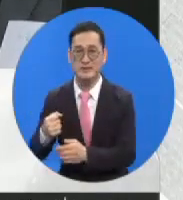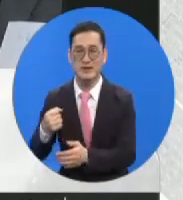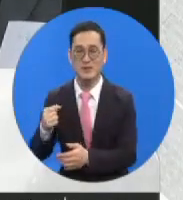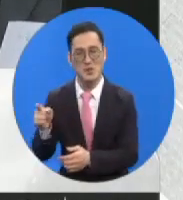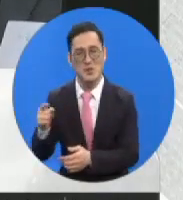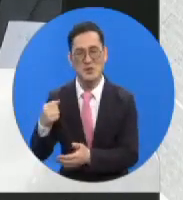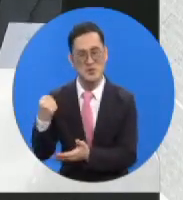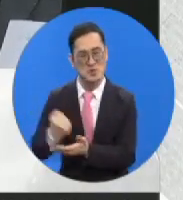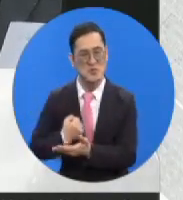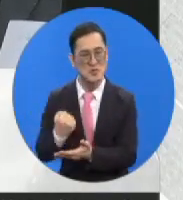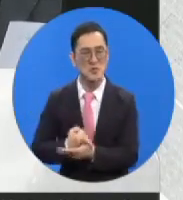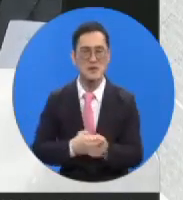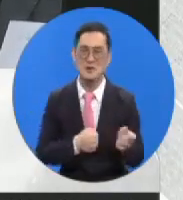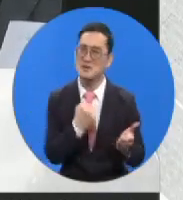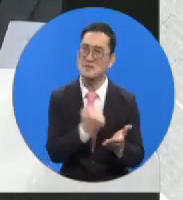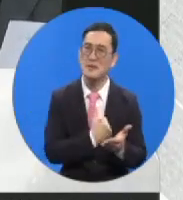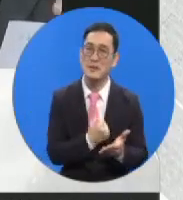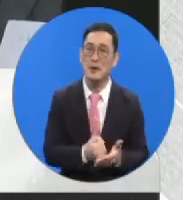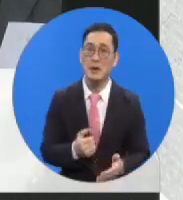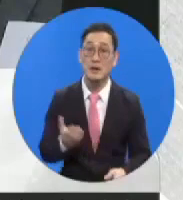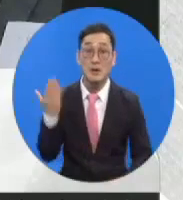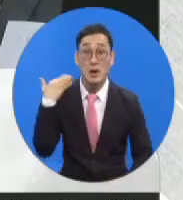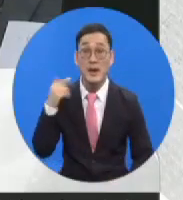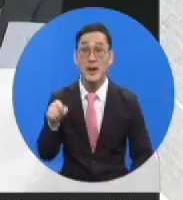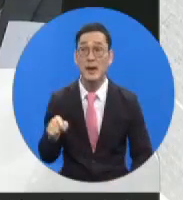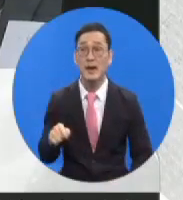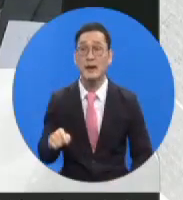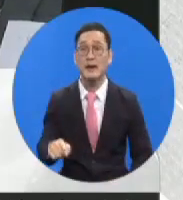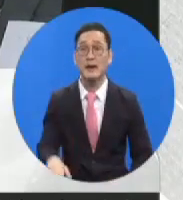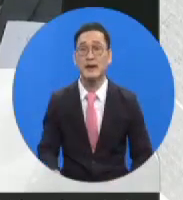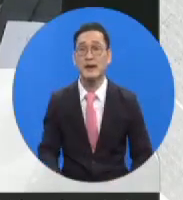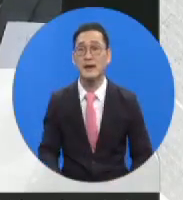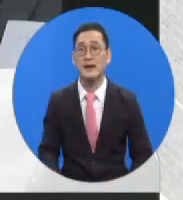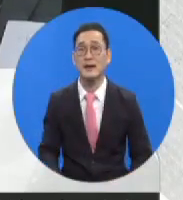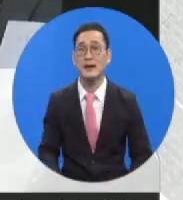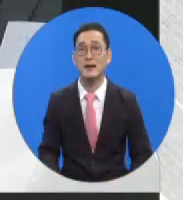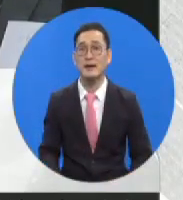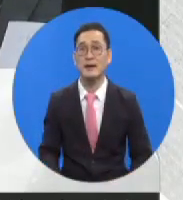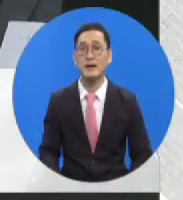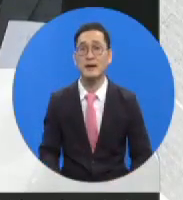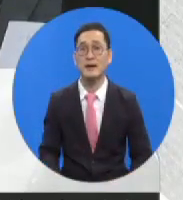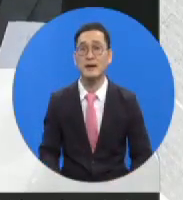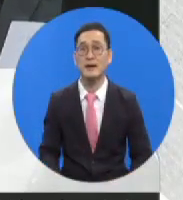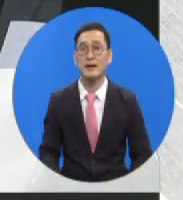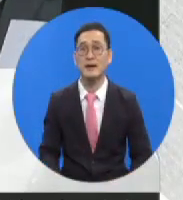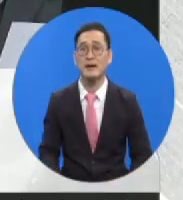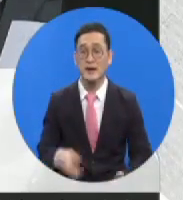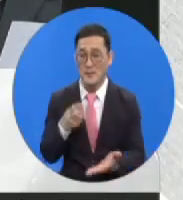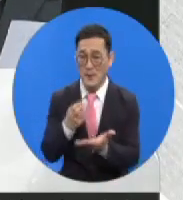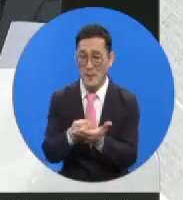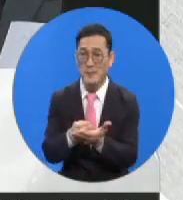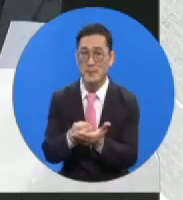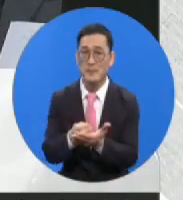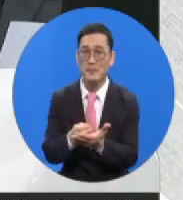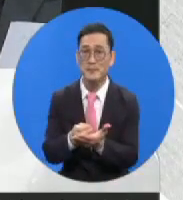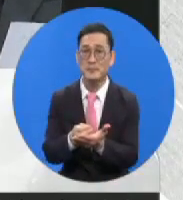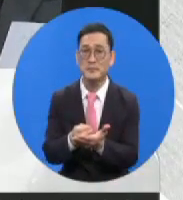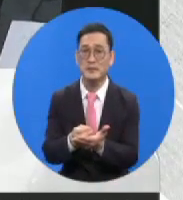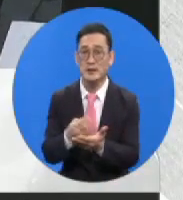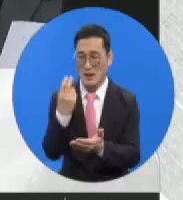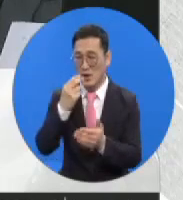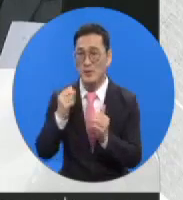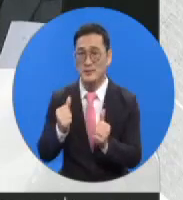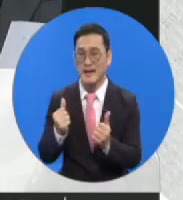동기죠. 그러다 보니까 이제 옛날부터 가까웠고, 예전에 박범계 의원이 스스로 에피소드도 이렇게 전한 적이 있더라고요. 박범계 의원이 처음 초선은